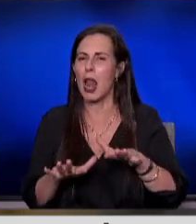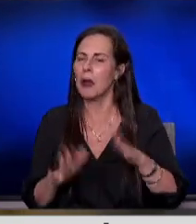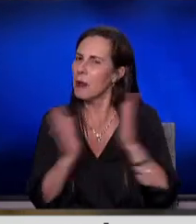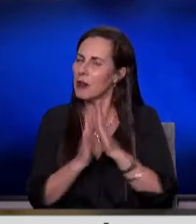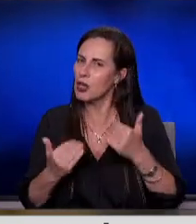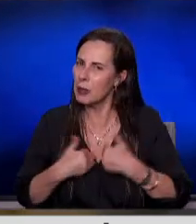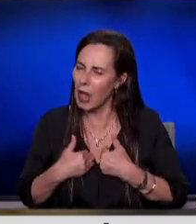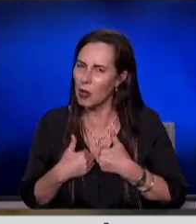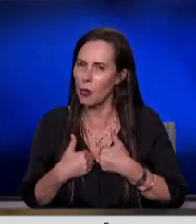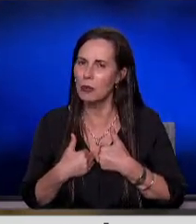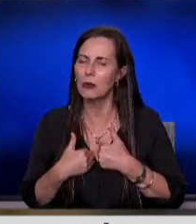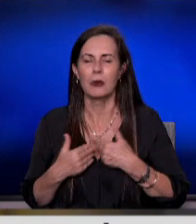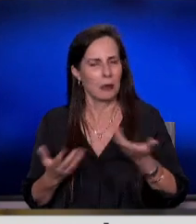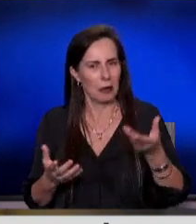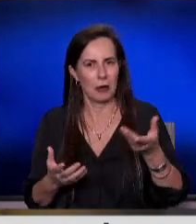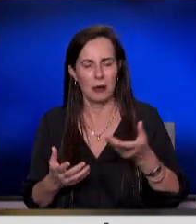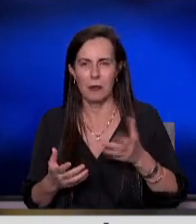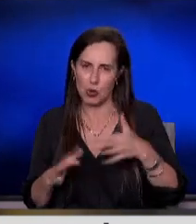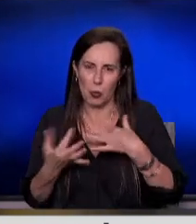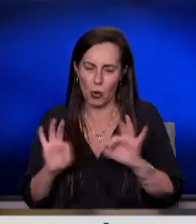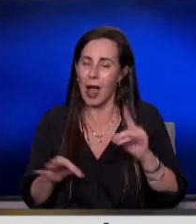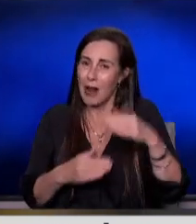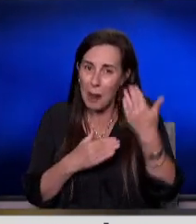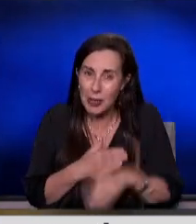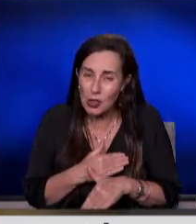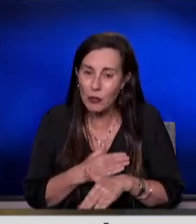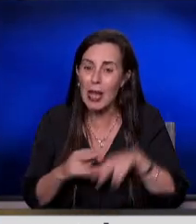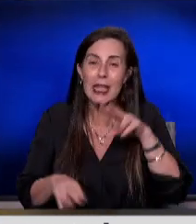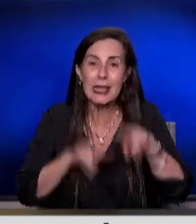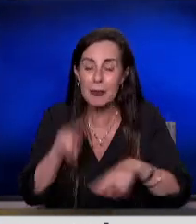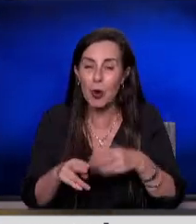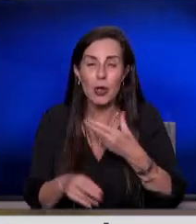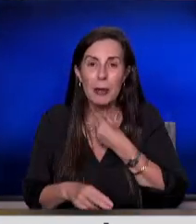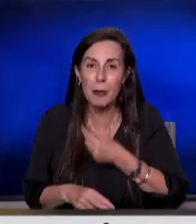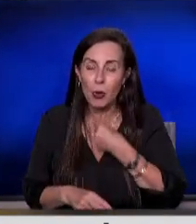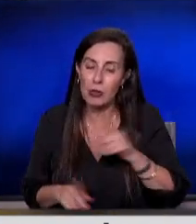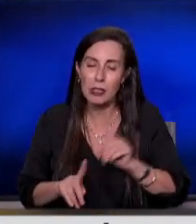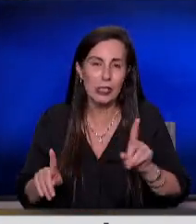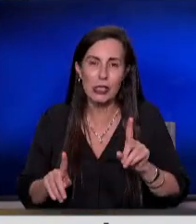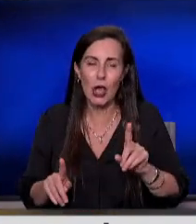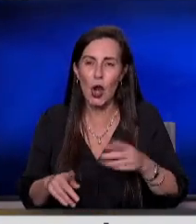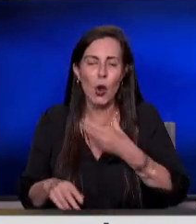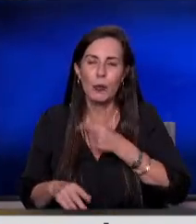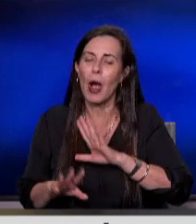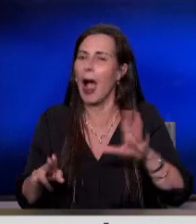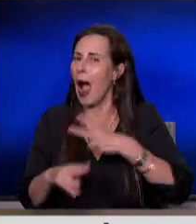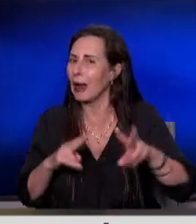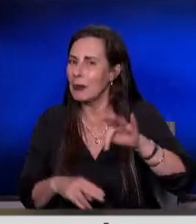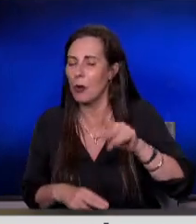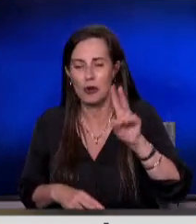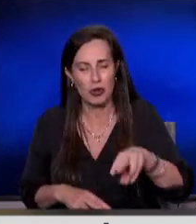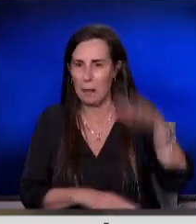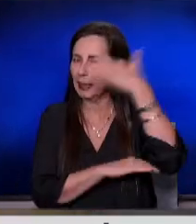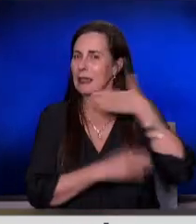מבקשת מאיתנו במסגרת ההיתר, אבל בסוף טיפול בהתמכרויות, ולאו דווקא התמכרויות להימורים, יש